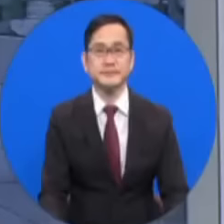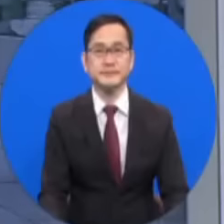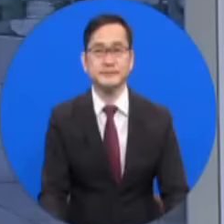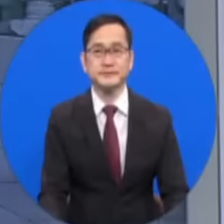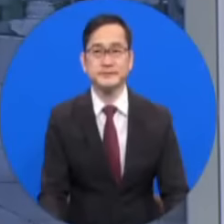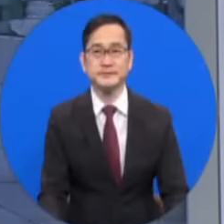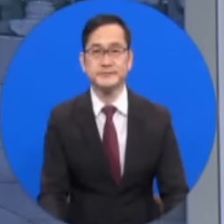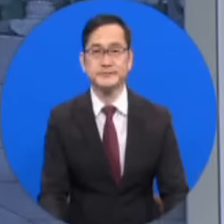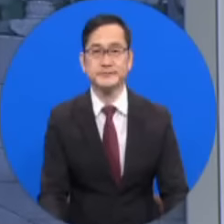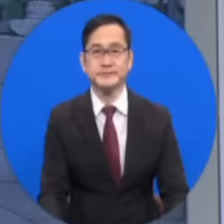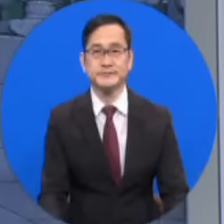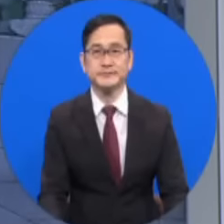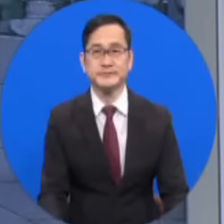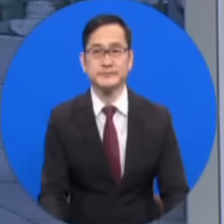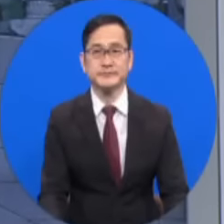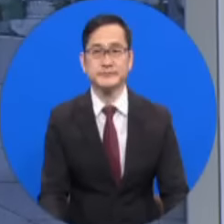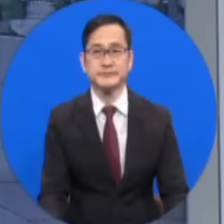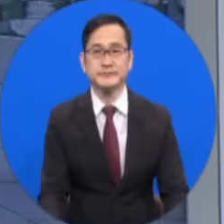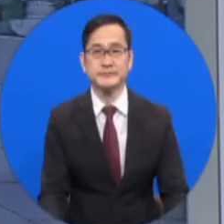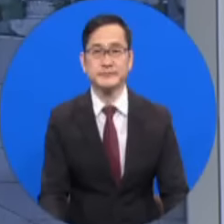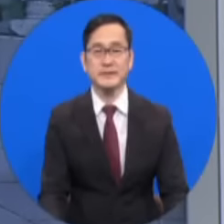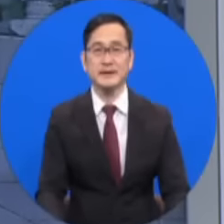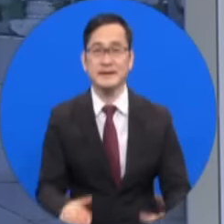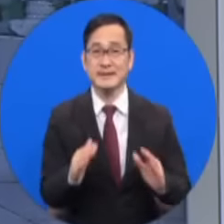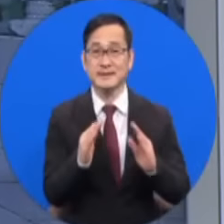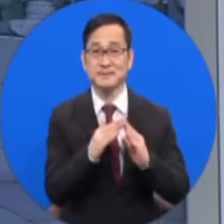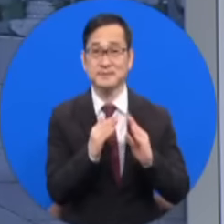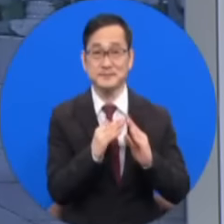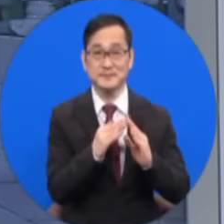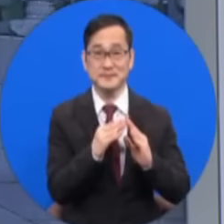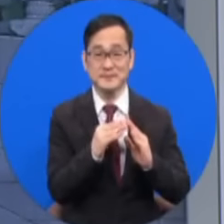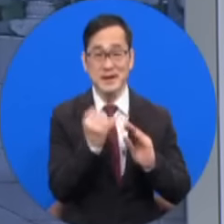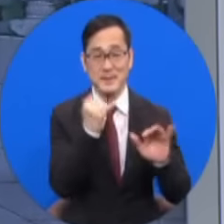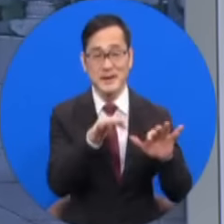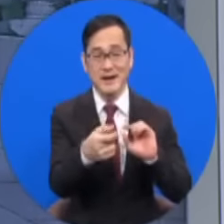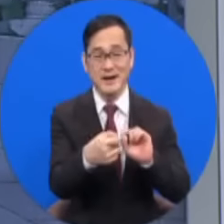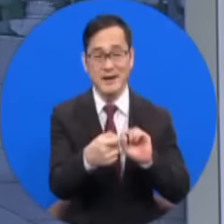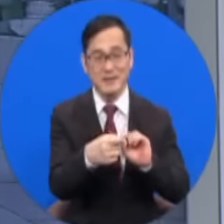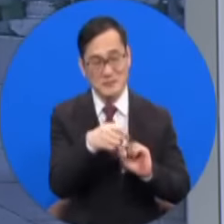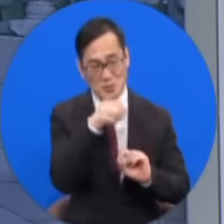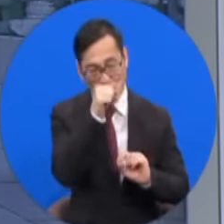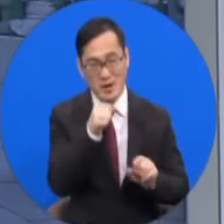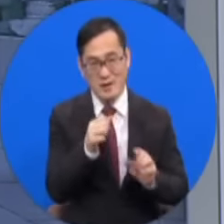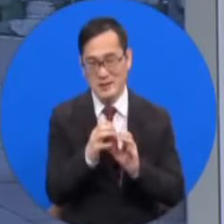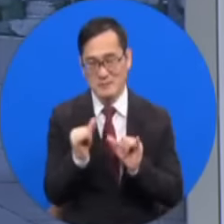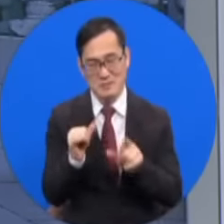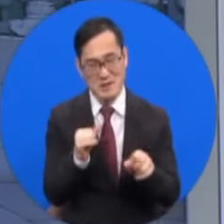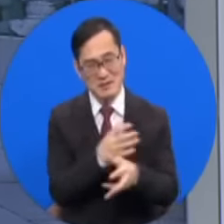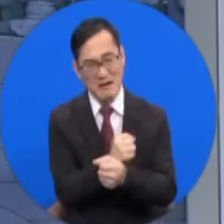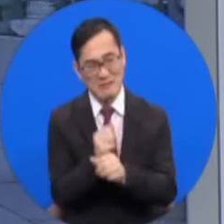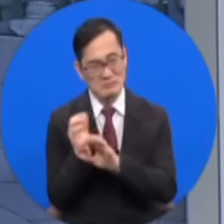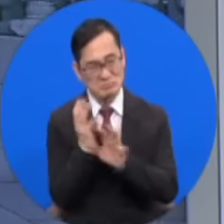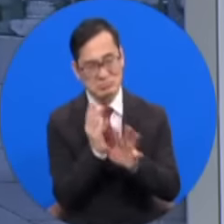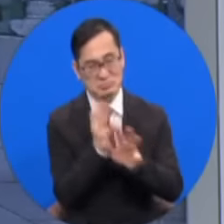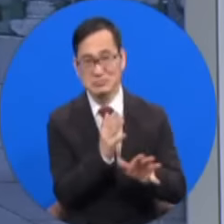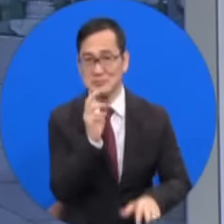앞음 원래 이제 부동산은 입지가 다인데 입지는 굉장히 좋다 지금 제기된게 박성민 최고 님